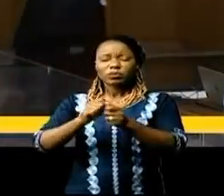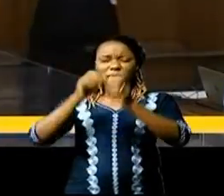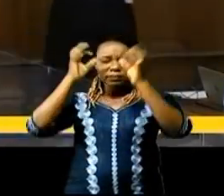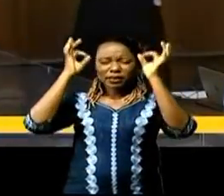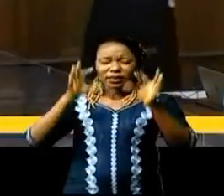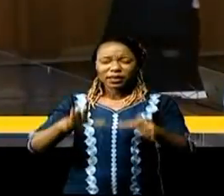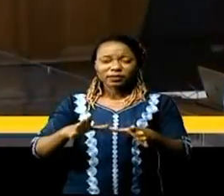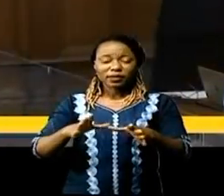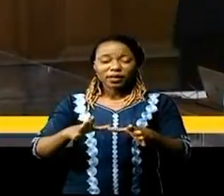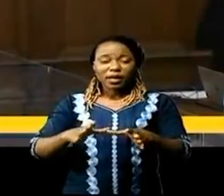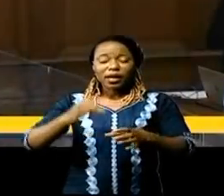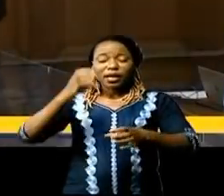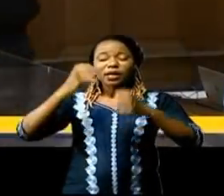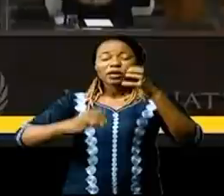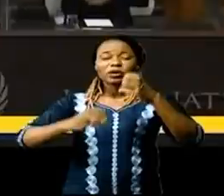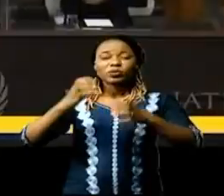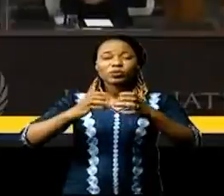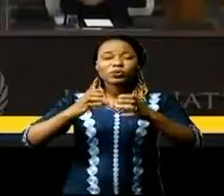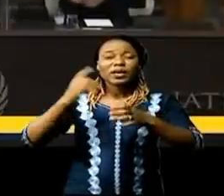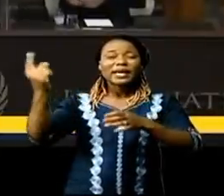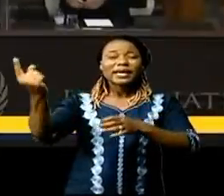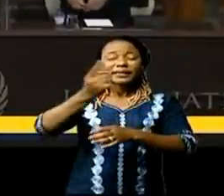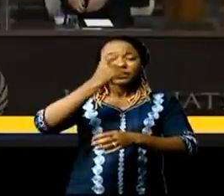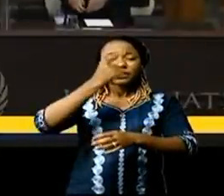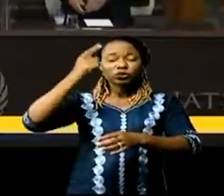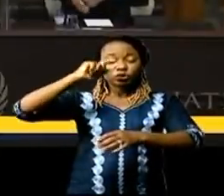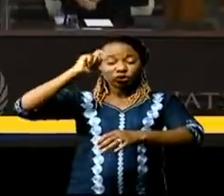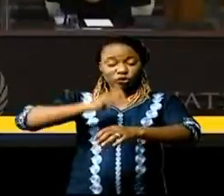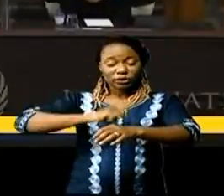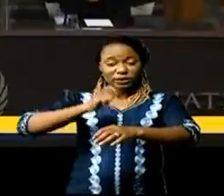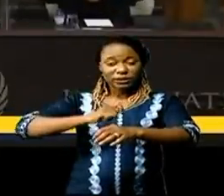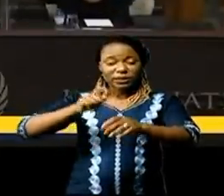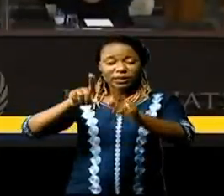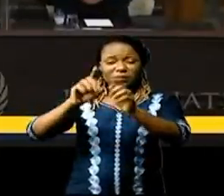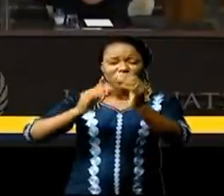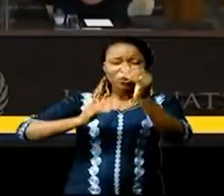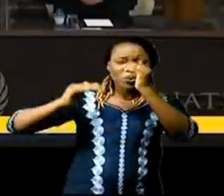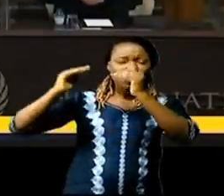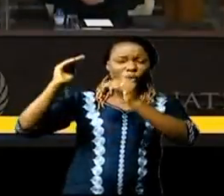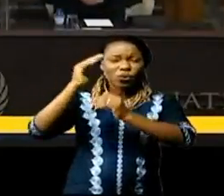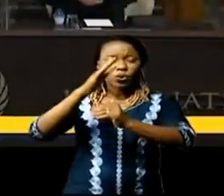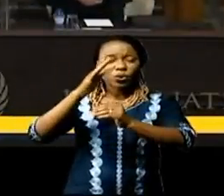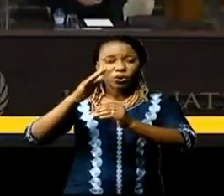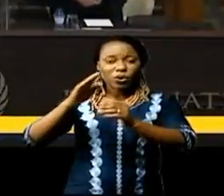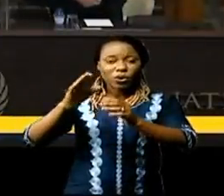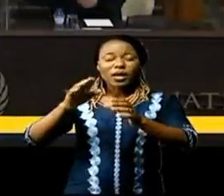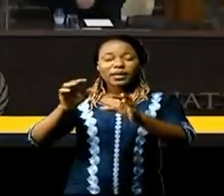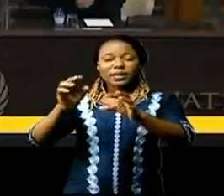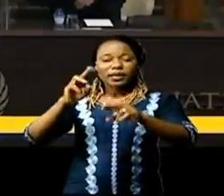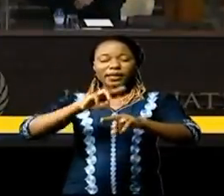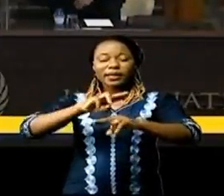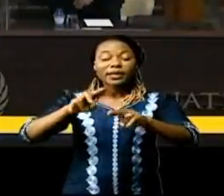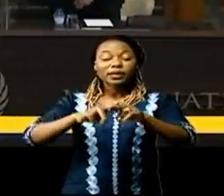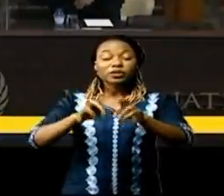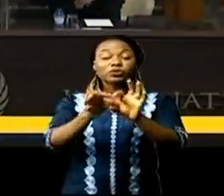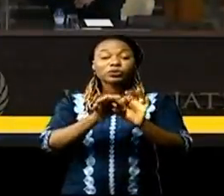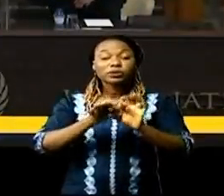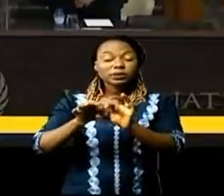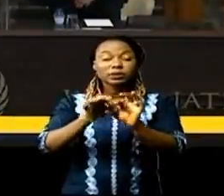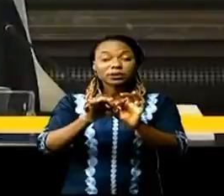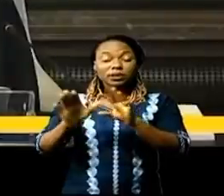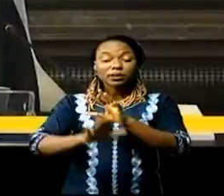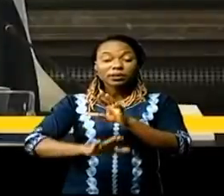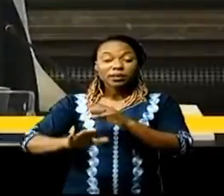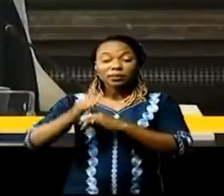Cour internationale de justice, la plus haute juridiction de l'Organisation des Nations Unies, qui siège à La Haye, aux Pays-Bas,